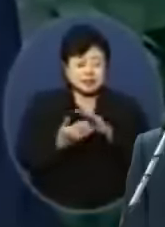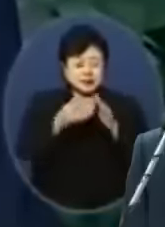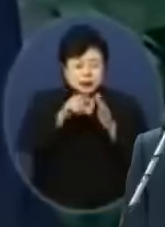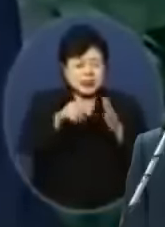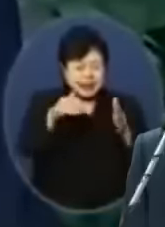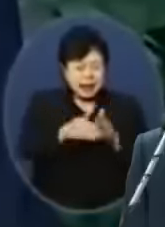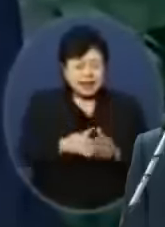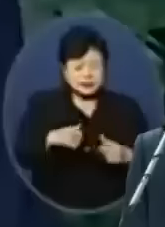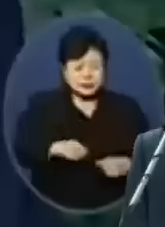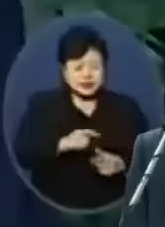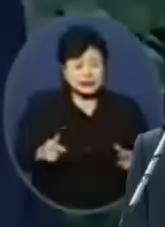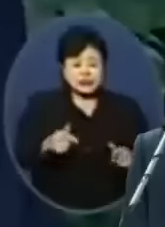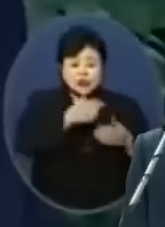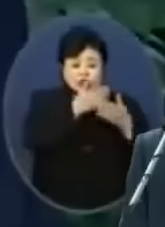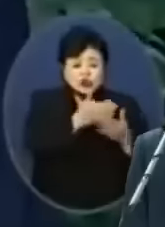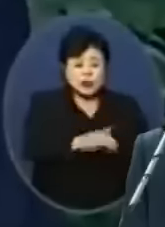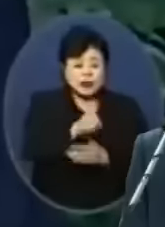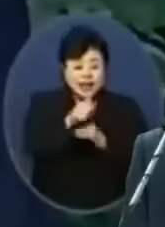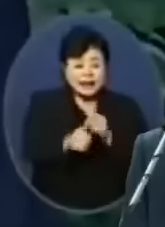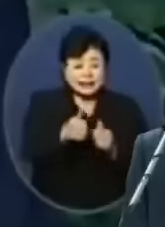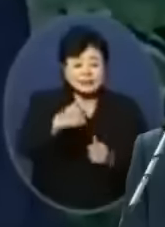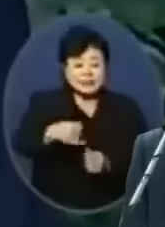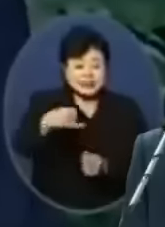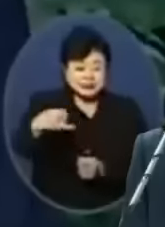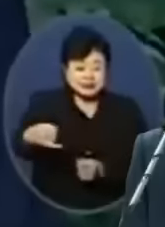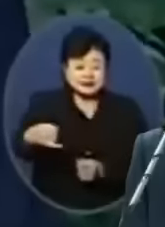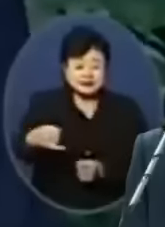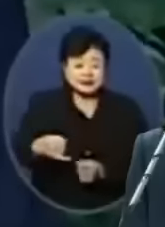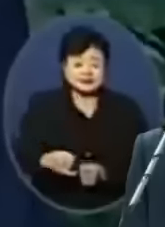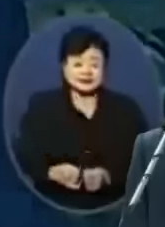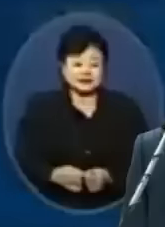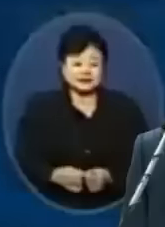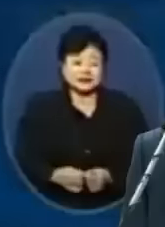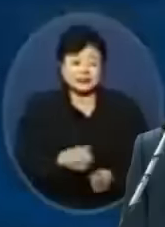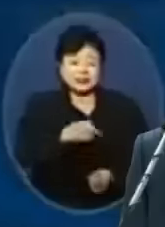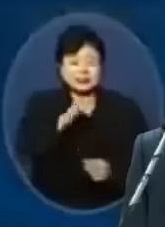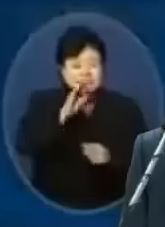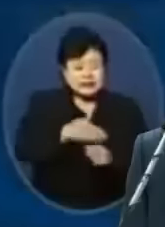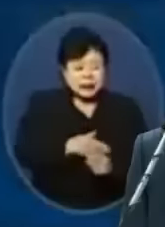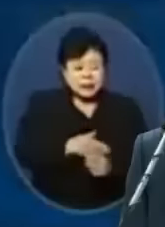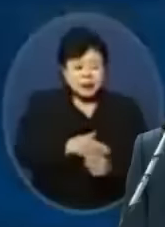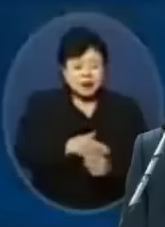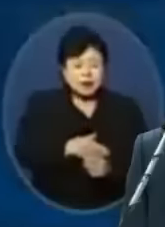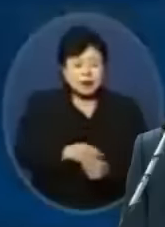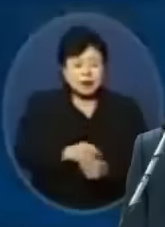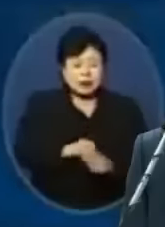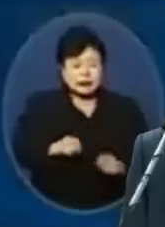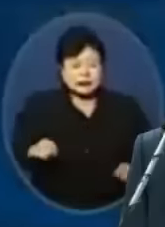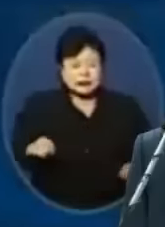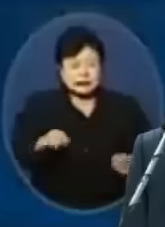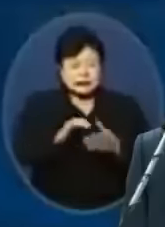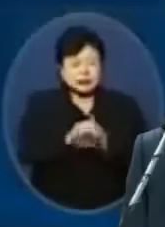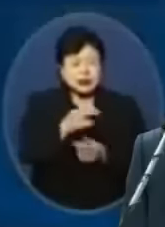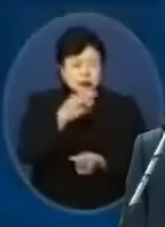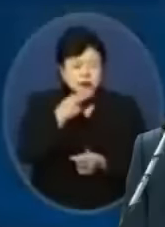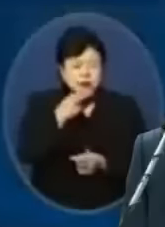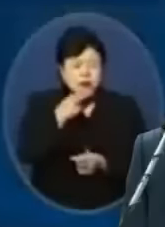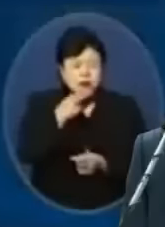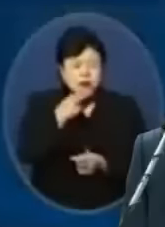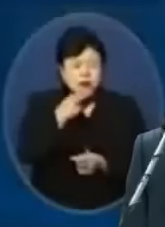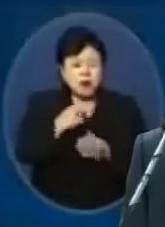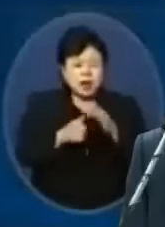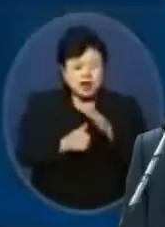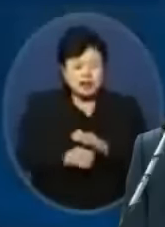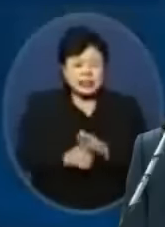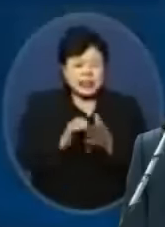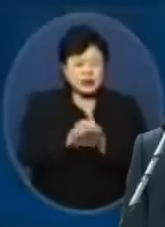절대 포기하지 않는 게 중요하다. 하나님의 자녀들이 범하는 커다란 잘못은 끈질기게 기도하지 않은 것이다. 그들은